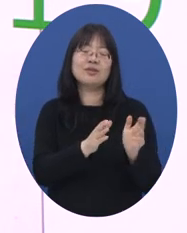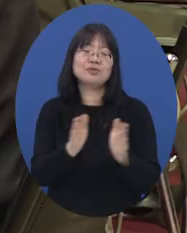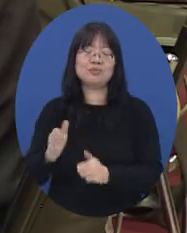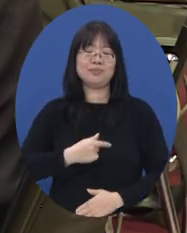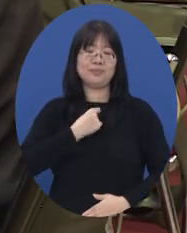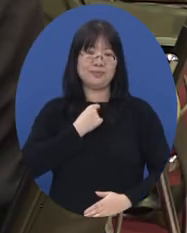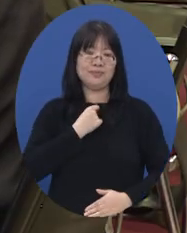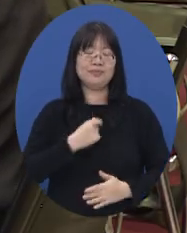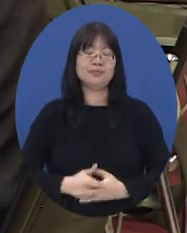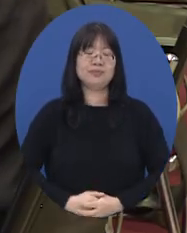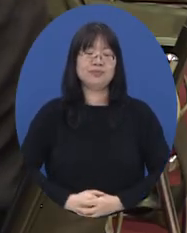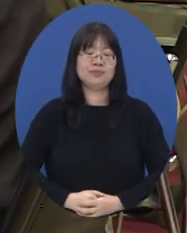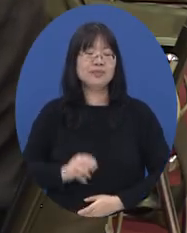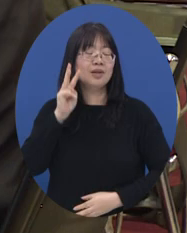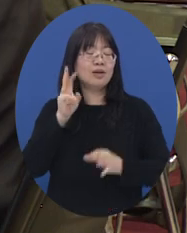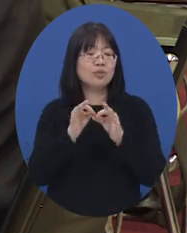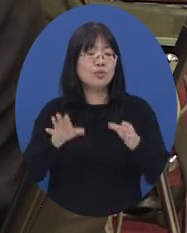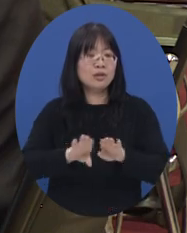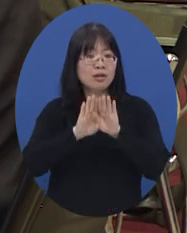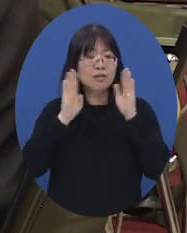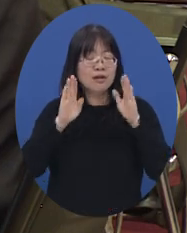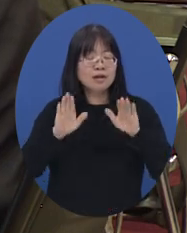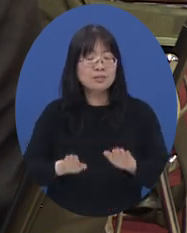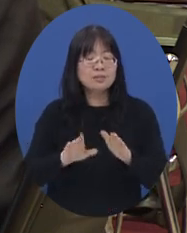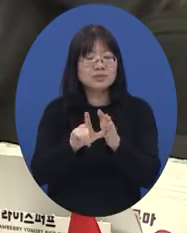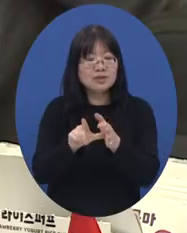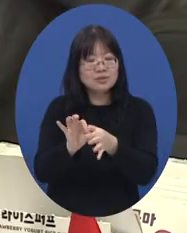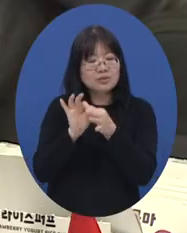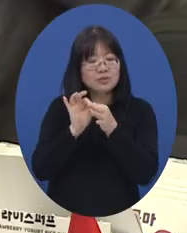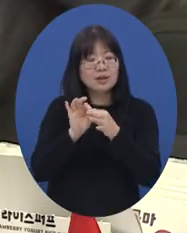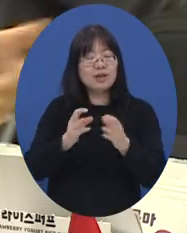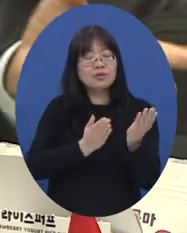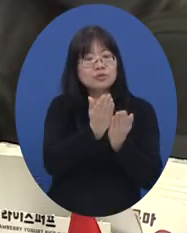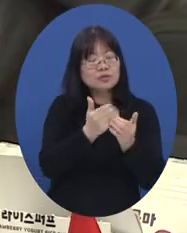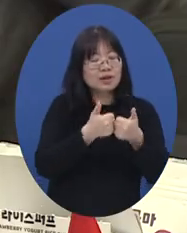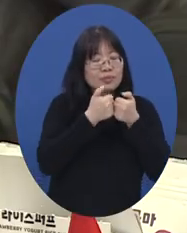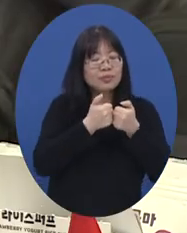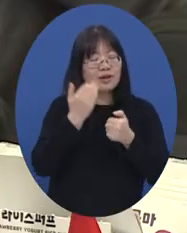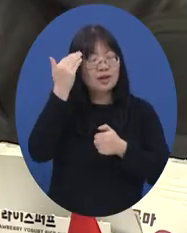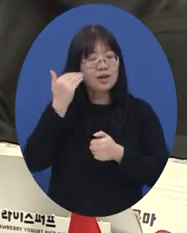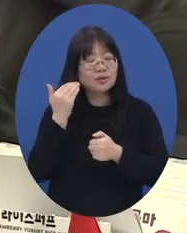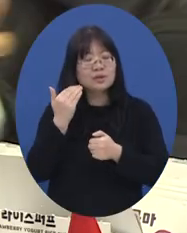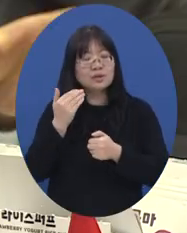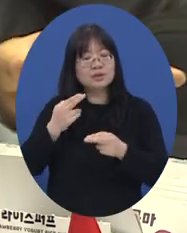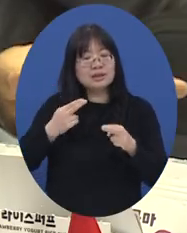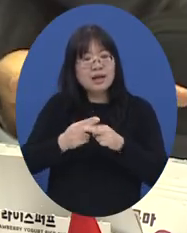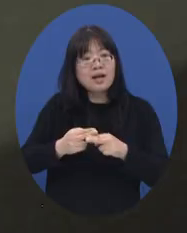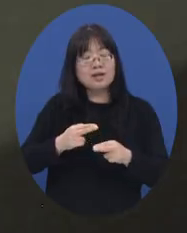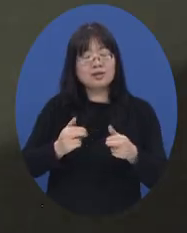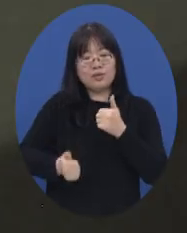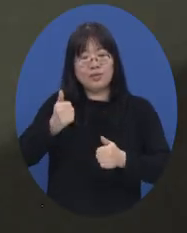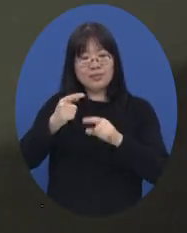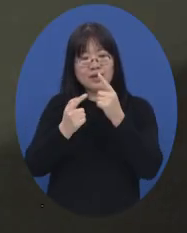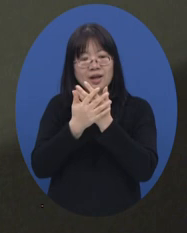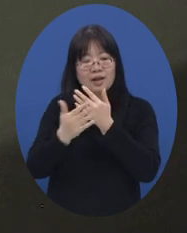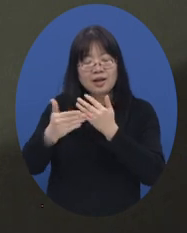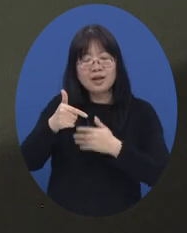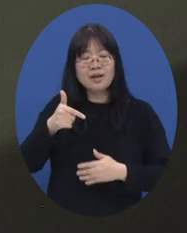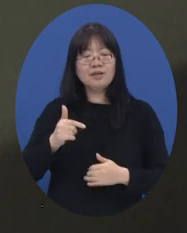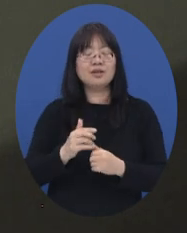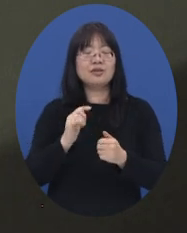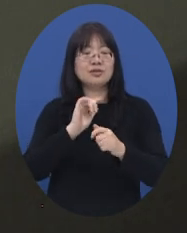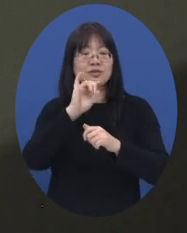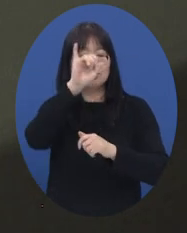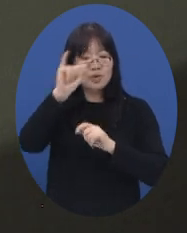싶습니다. 나흘 동안 열리는 이번 박람회에서는 수출 상담회와 한반도 상차림 경연대회, 전국 가양주 선발대회